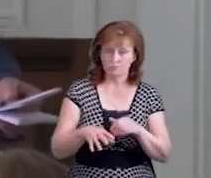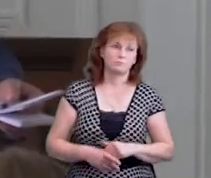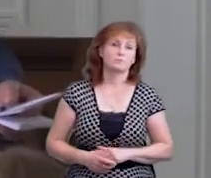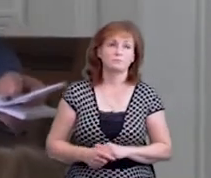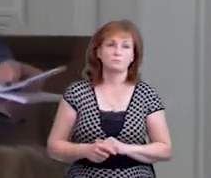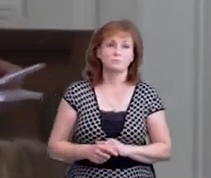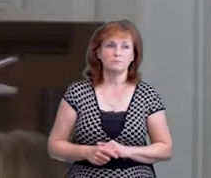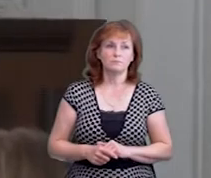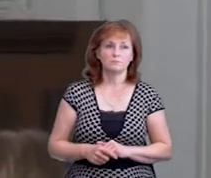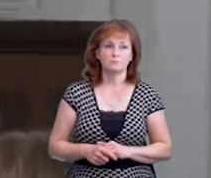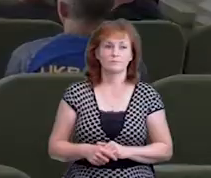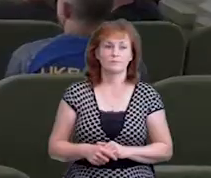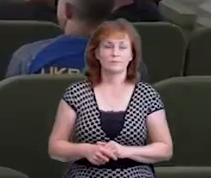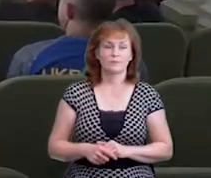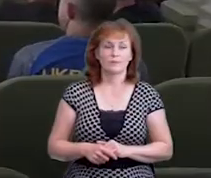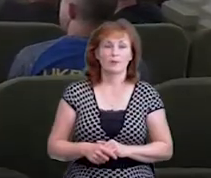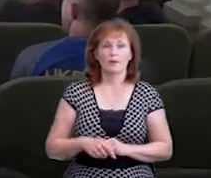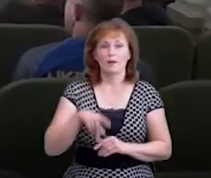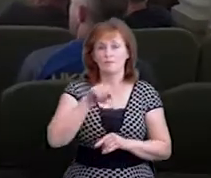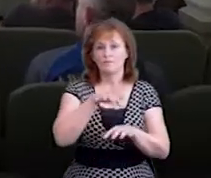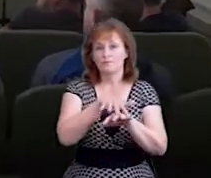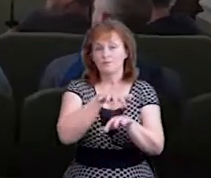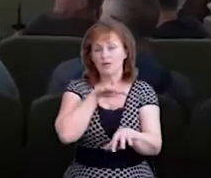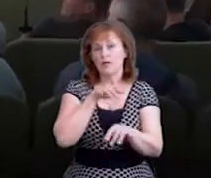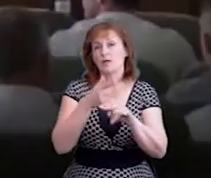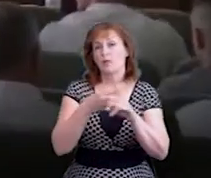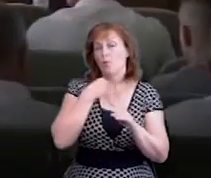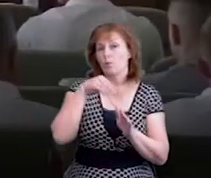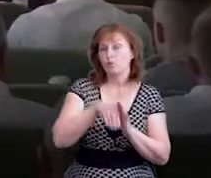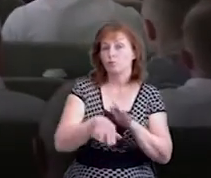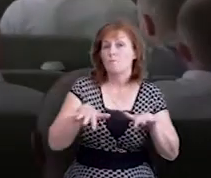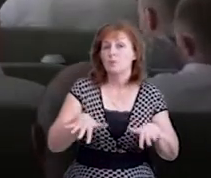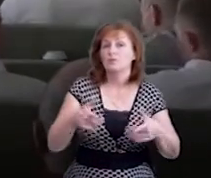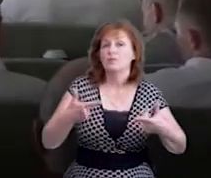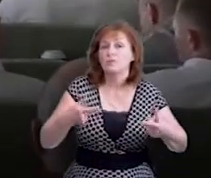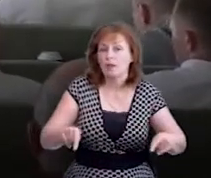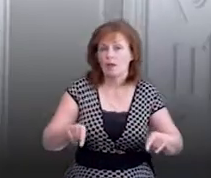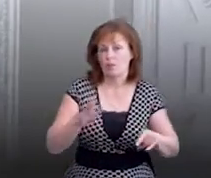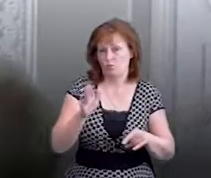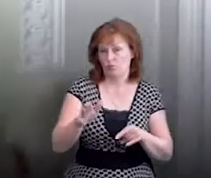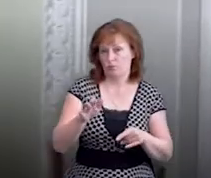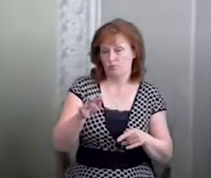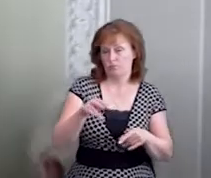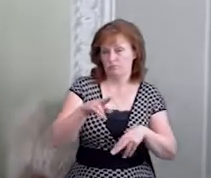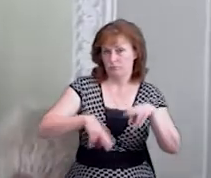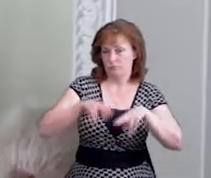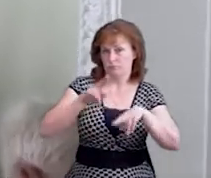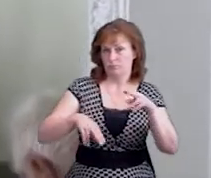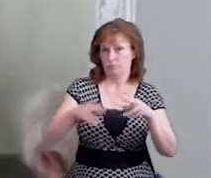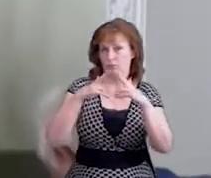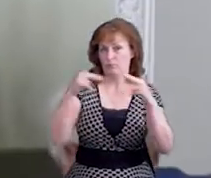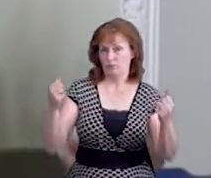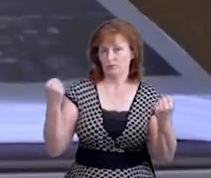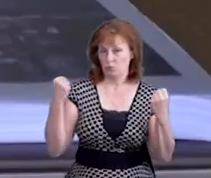Саме настояще. Зараз буде голосування. У залі міськради голосують за місце, де у Чернігові будуватимуть спорткомплекс. Локації